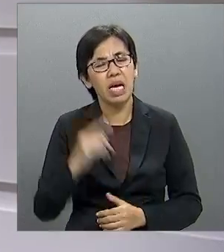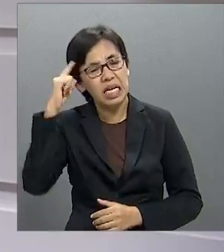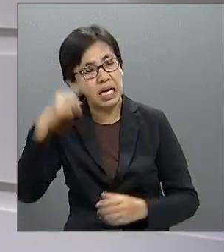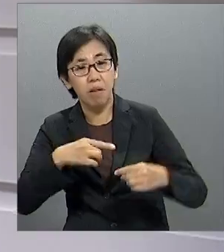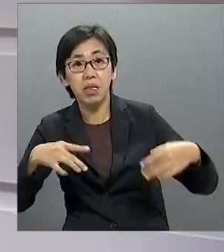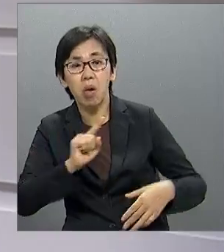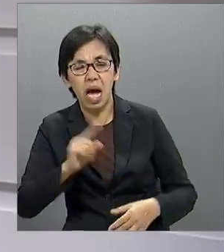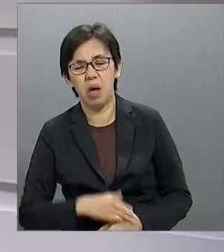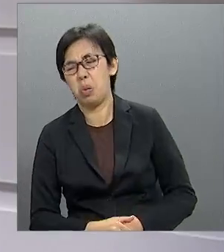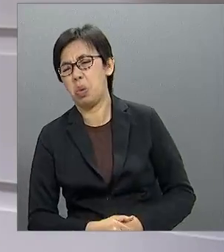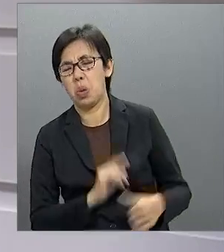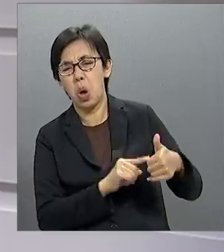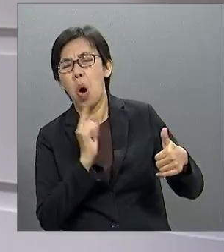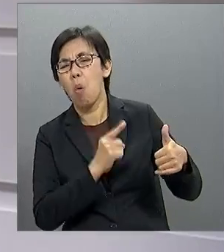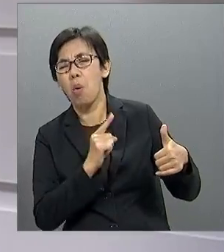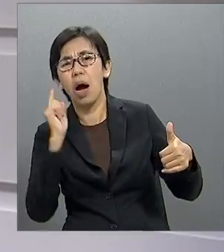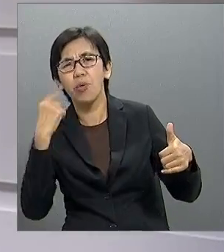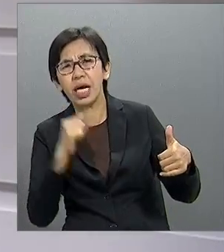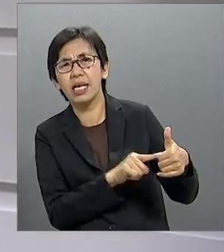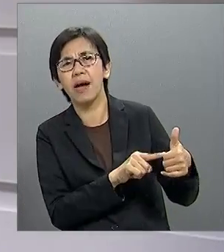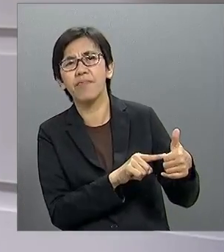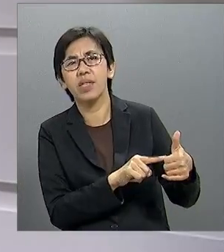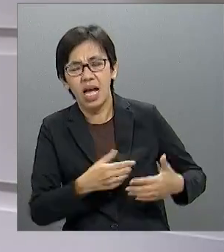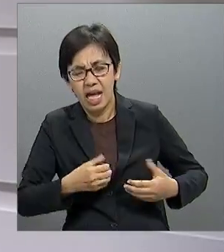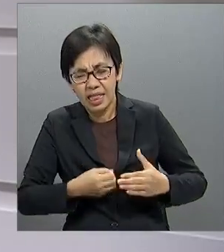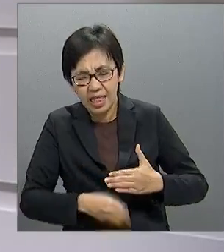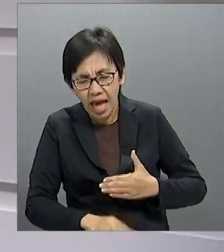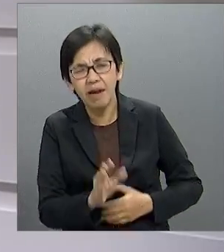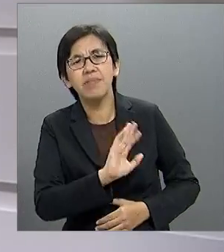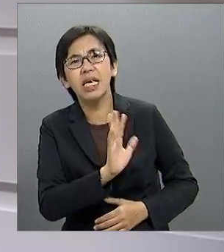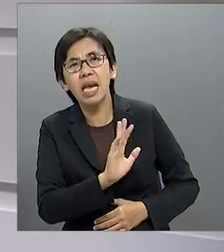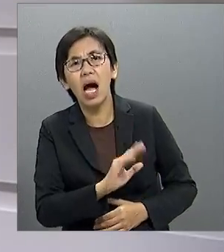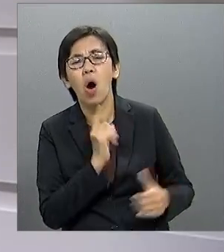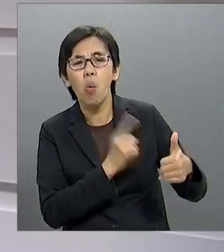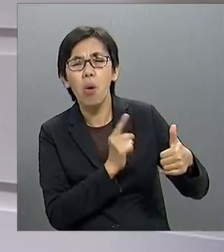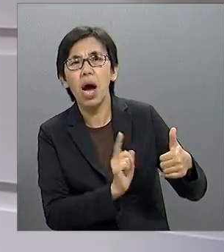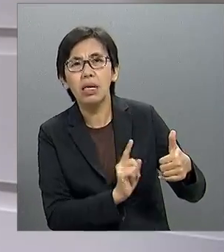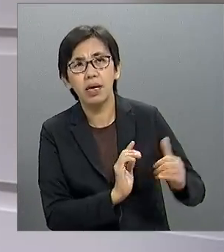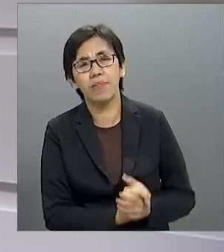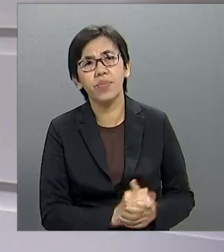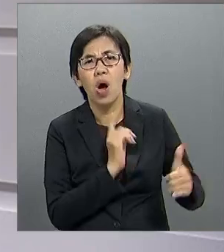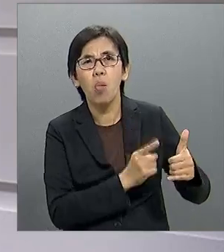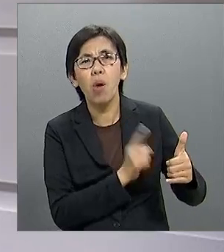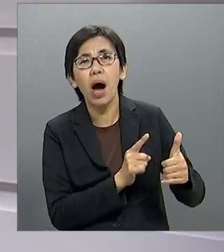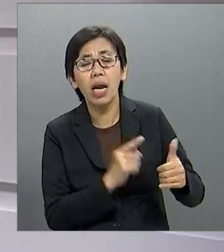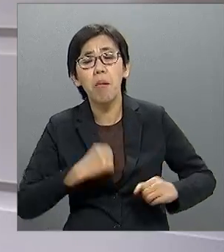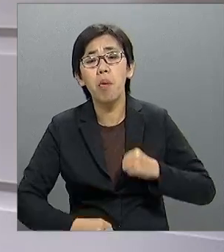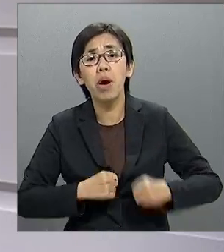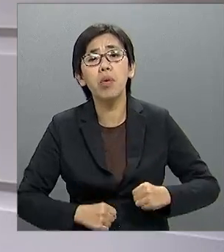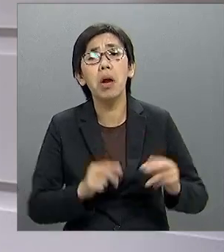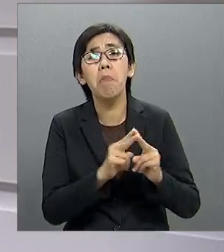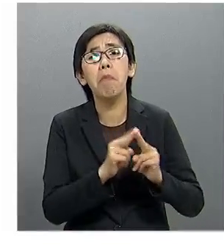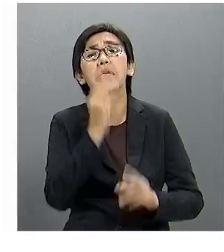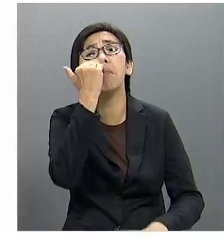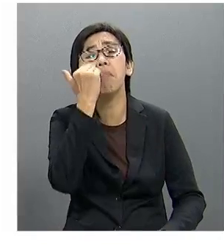ตำหนิค่ะคนจริงเขาไม่ได้ตำหนิในเรื่องทำแท้งอย่างเดียวนะคะเขาตำหนิแม้กระทั่งว่าคุณเป็นวัยรุ่นคุณมีเพศสัมพันธ์ได้ยังไง